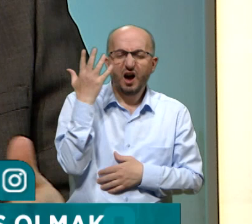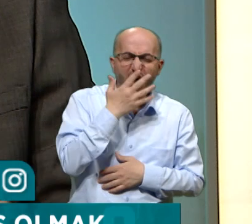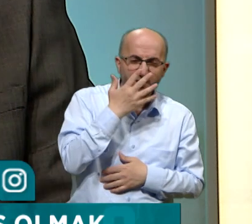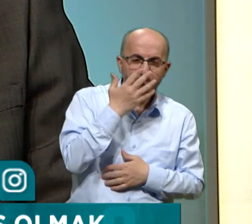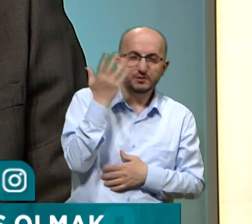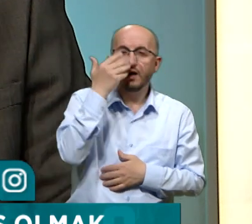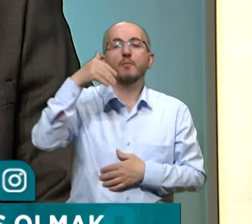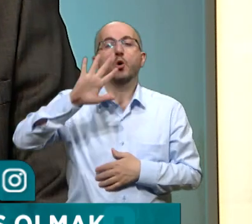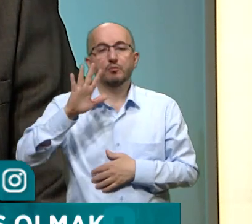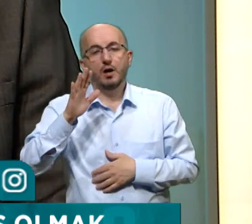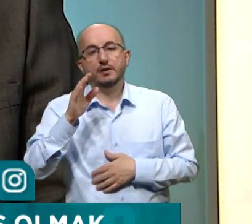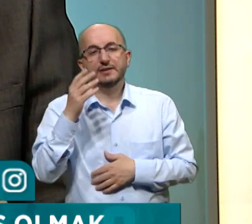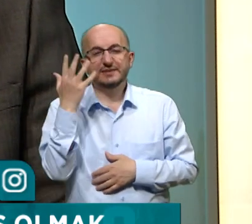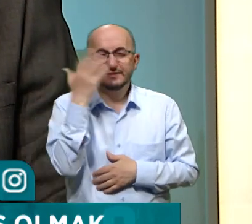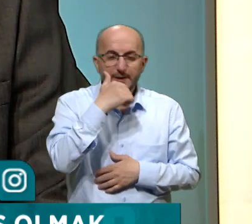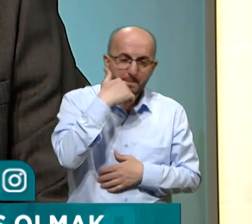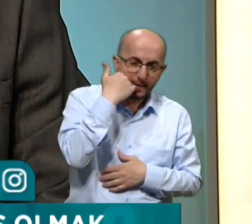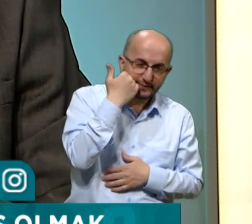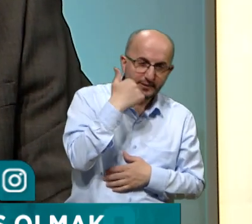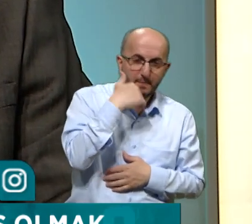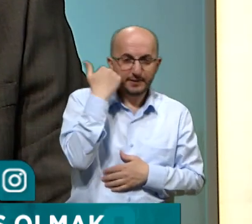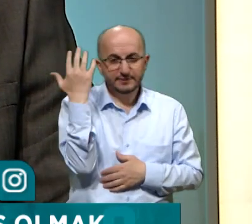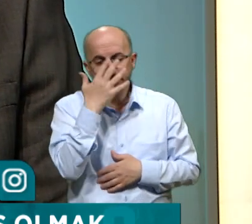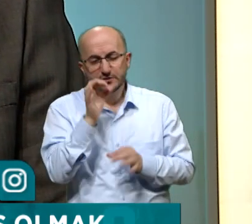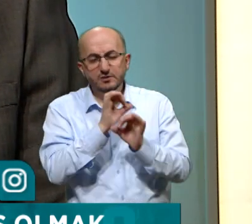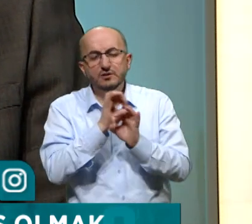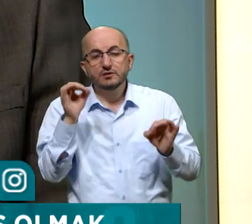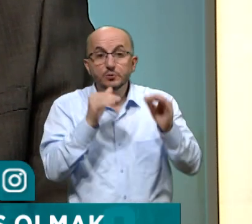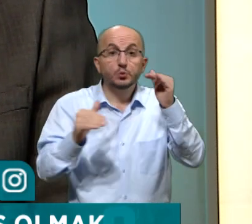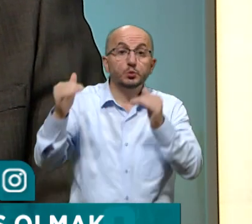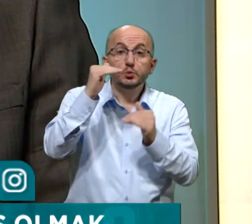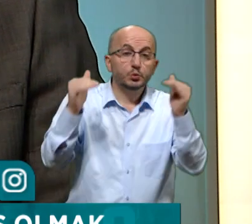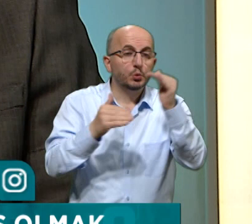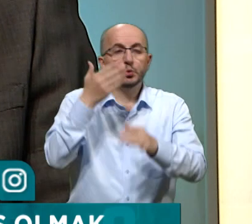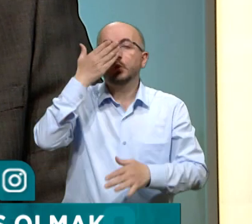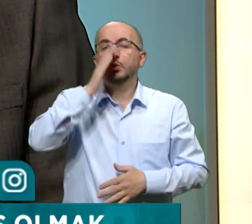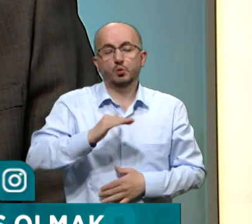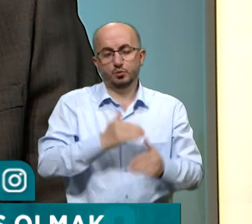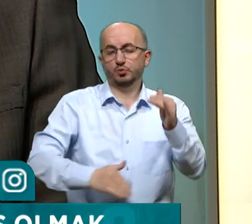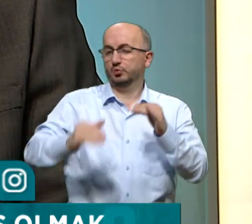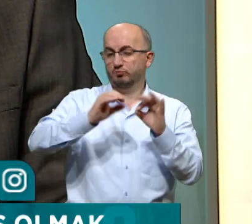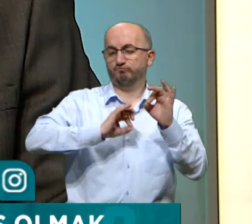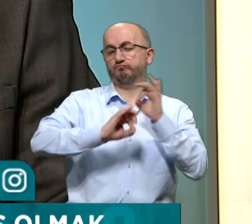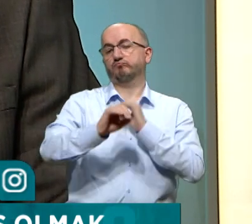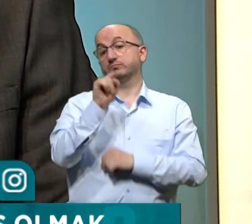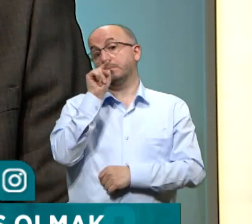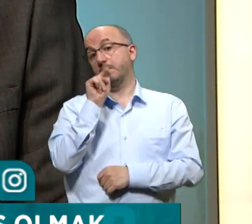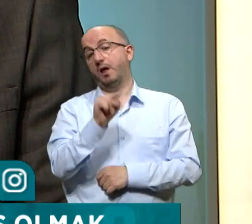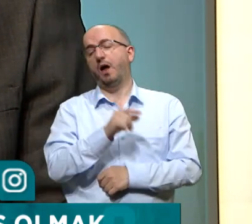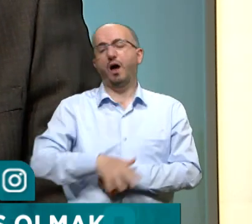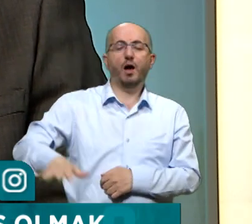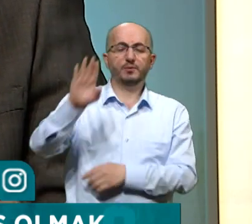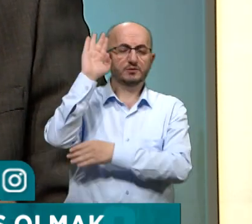acemin araba Siyahın beyaza Beyaz'ın siyaha hiçbir üstünlüğü yoktur üstünlük Takva iledir hepiniz